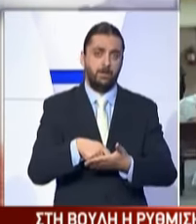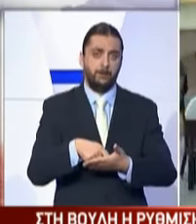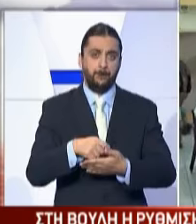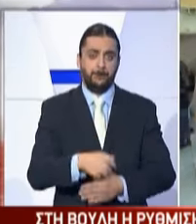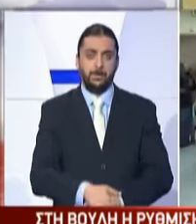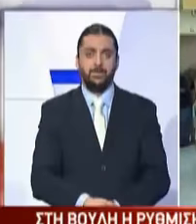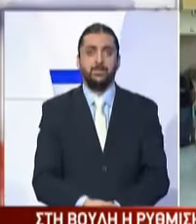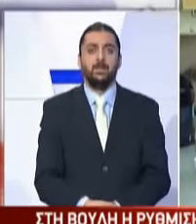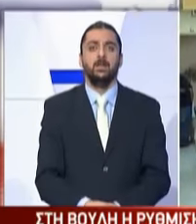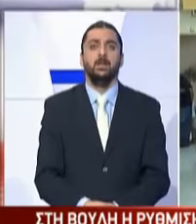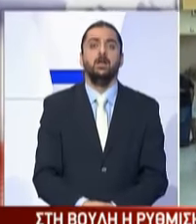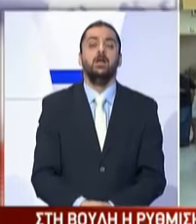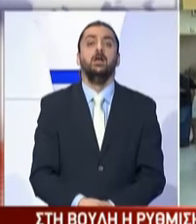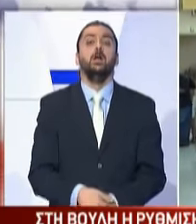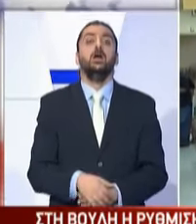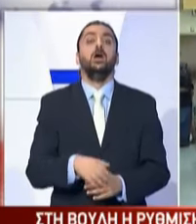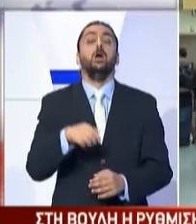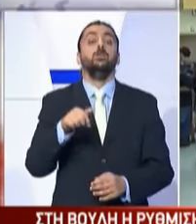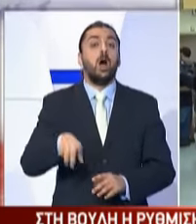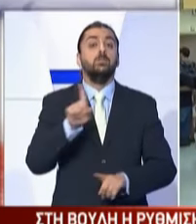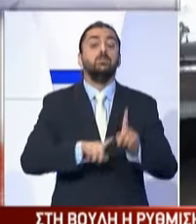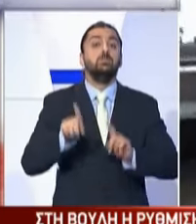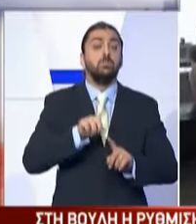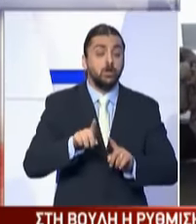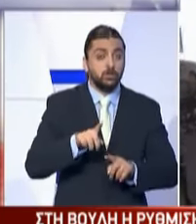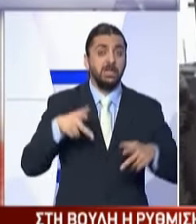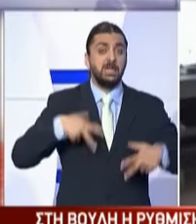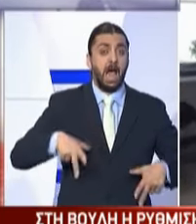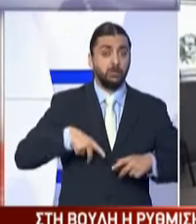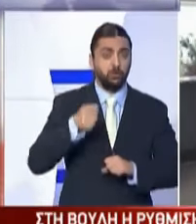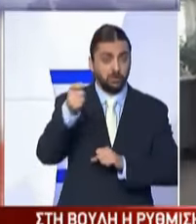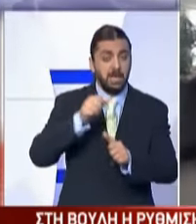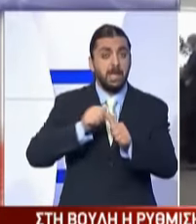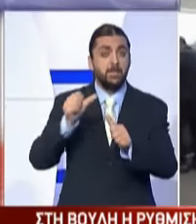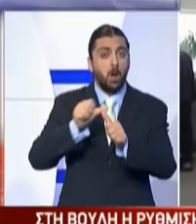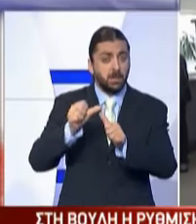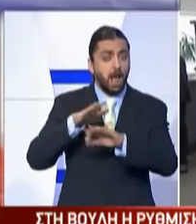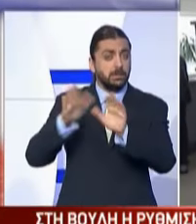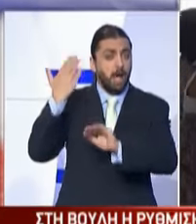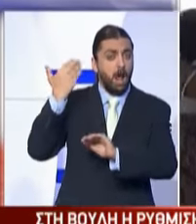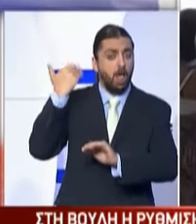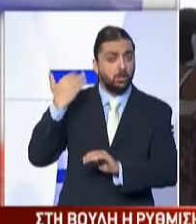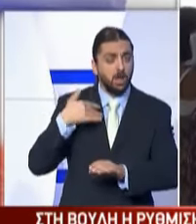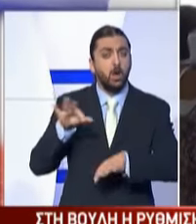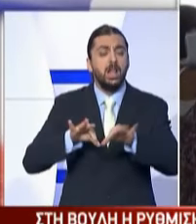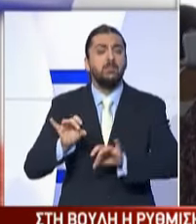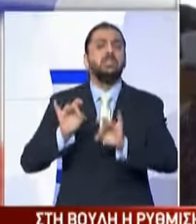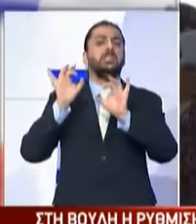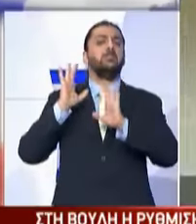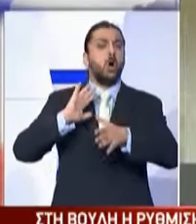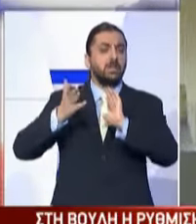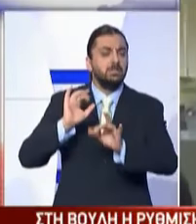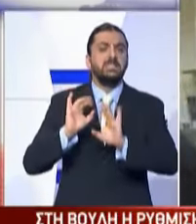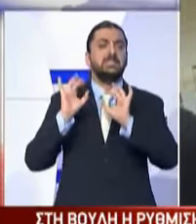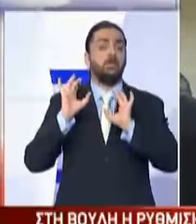Η κλάση συνεπής πρέπει να είναι στο εξής με τα χρέη τους προς το δημόσιο όσοι φορολογούμενοι έχουν λήξει πρόθεσμες οφειλές και δεν έχουν κάνει ρύθμιση για την τακτοποίησή τους.